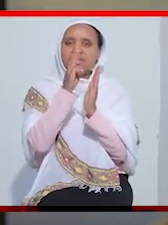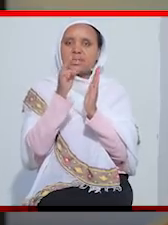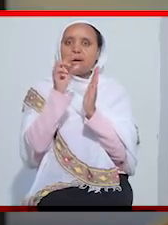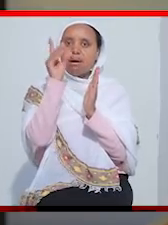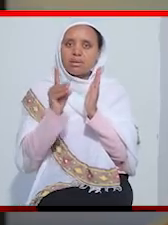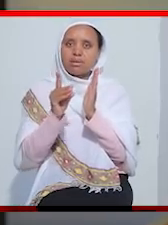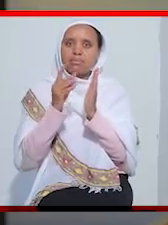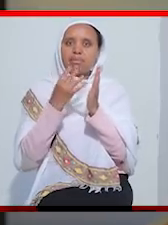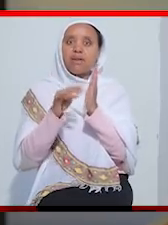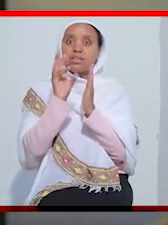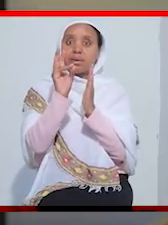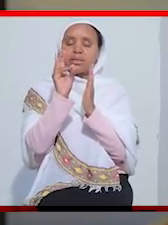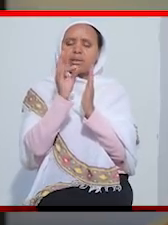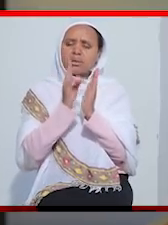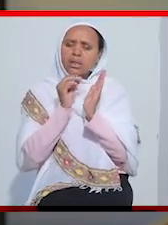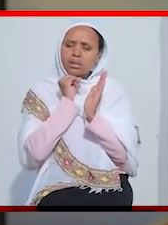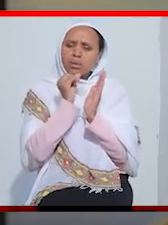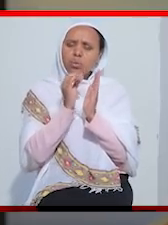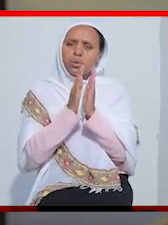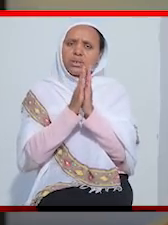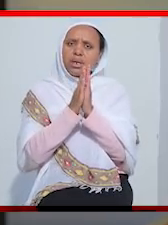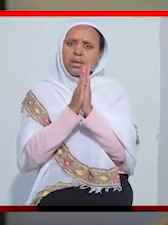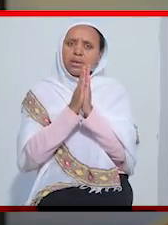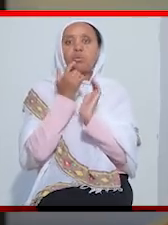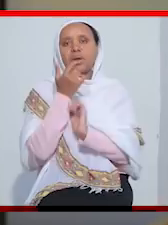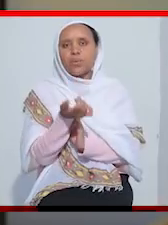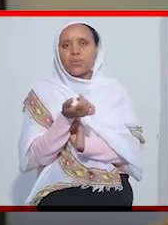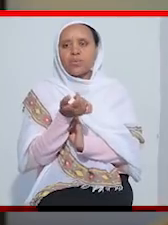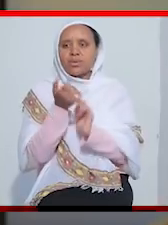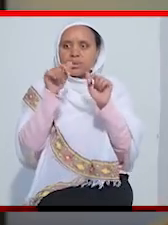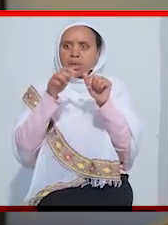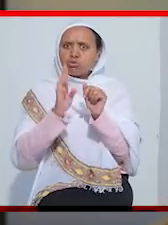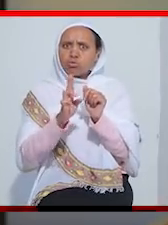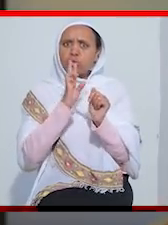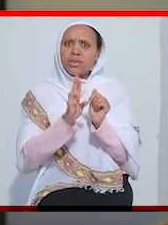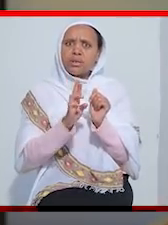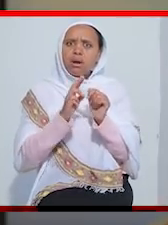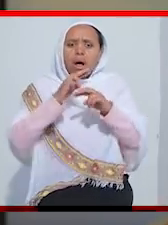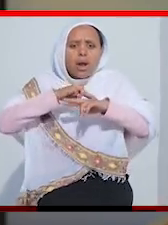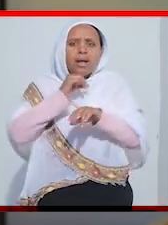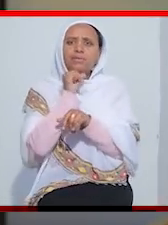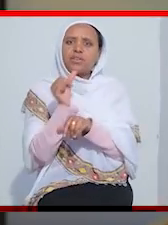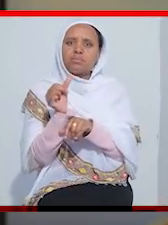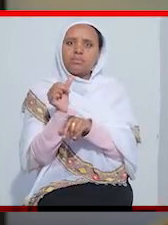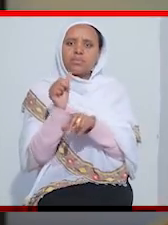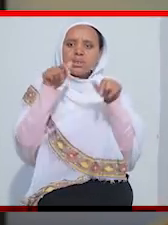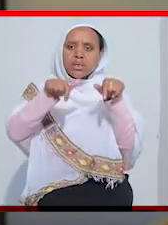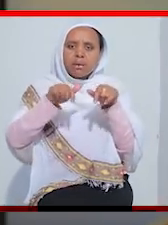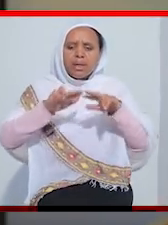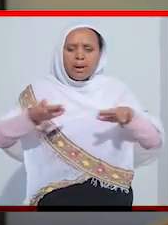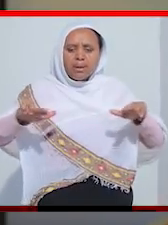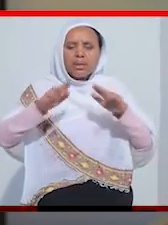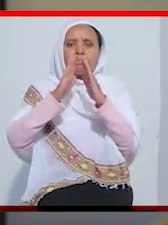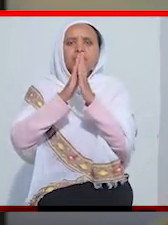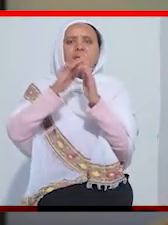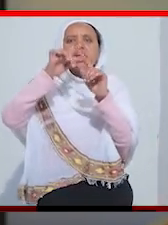ወይትጎጉሶ በትጸልይ ሲራክ ምዕራፍ 7 ቁጥር 10 ላይ ሳትቸኩል ጸልይ ነው የሚለው። ዛሬም ችኩሎች ነን፣